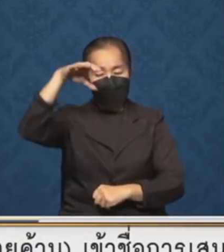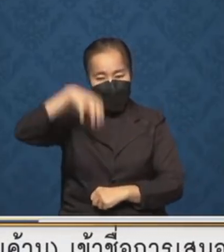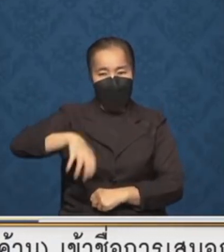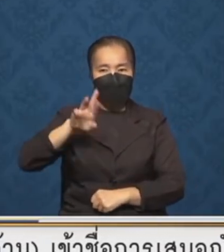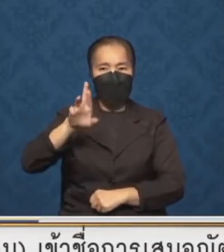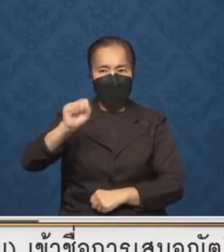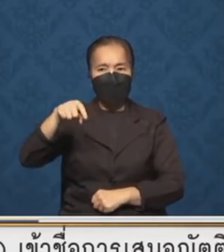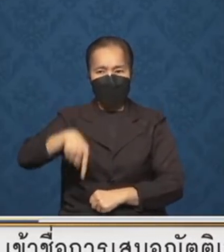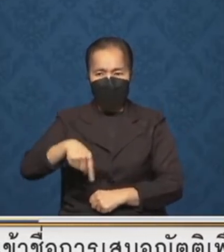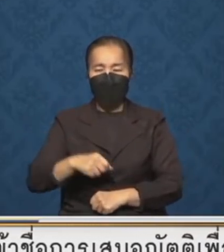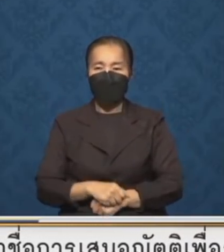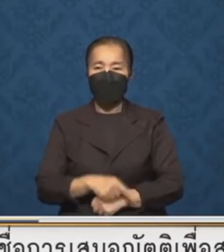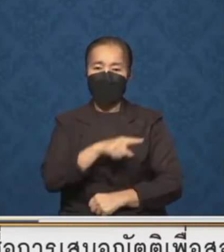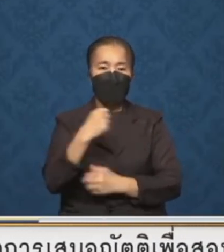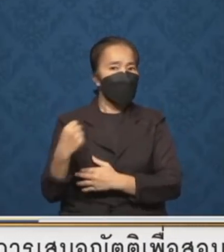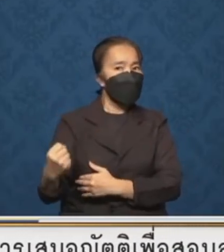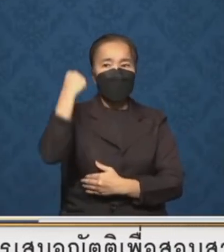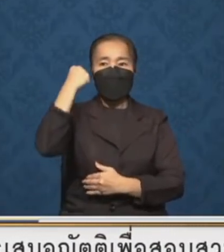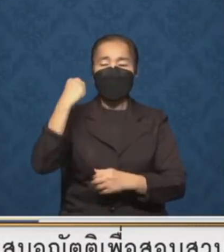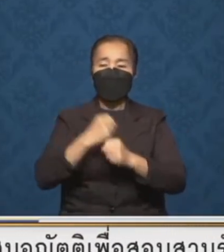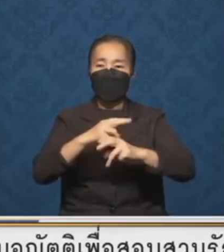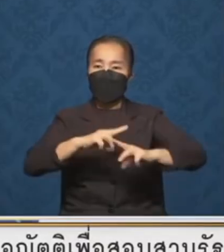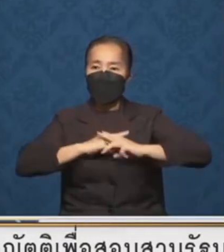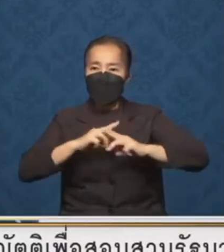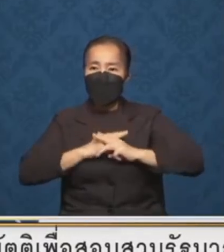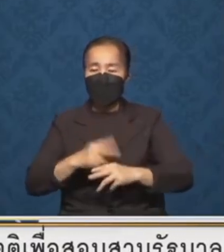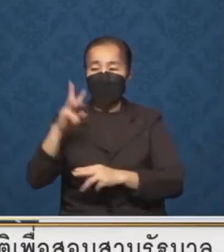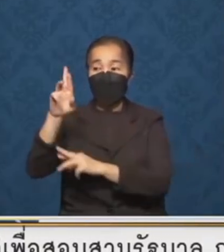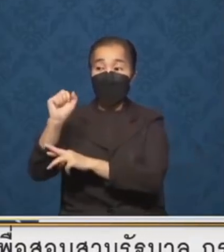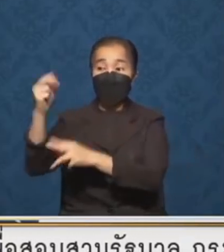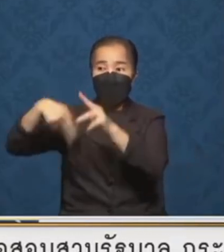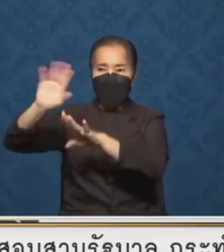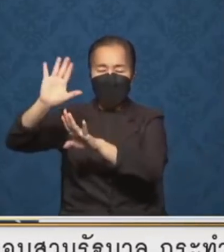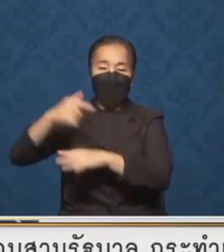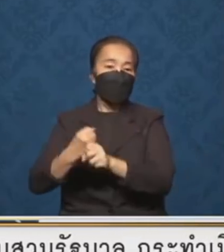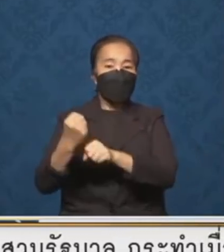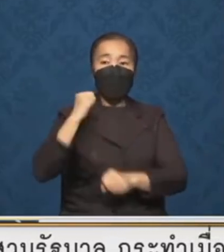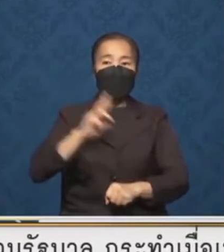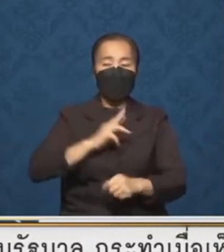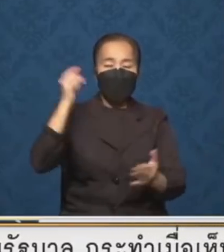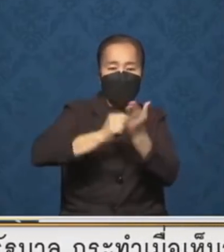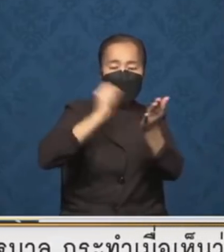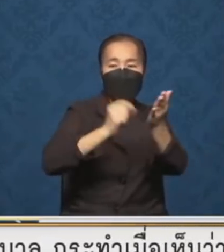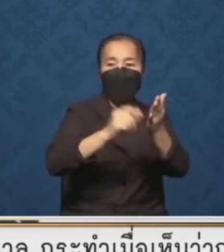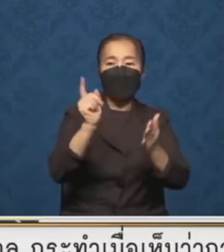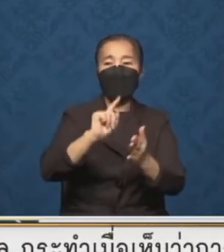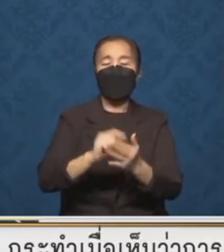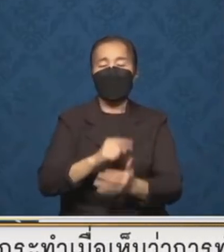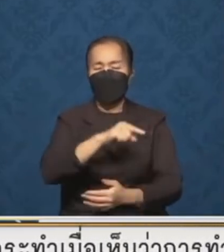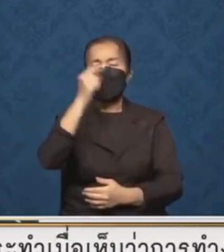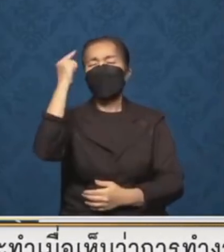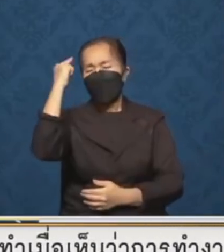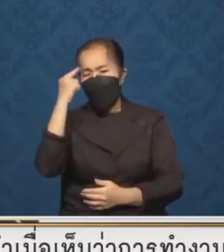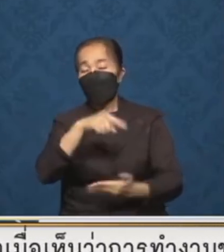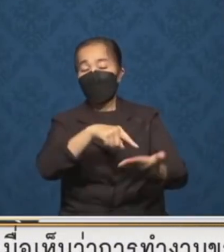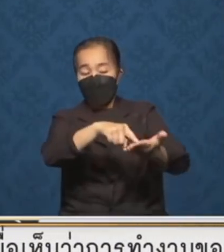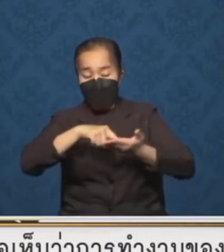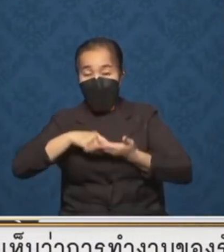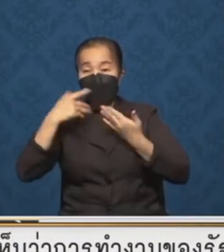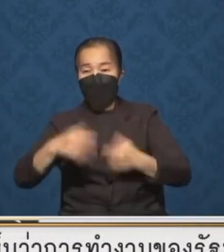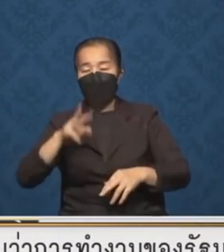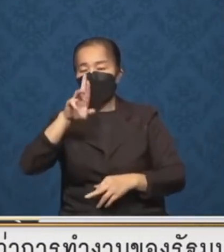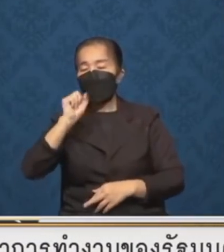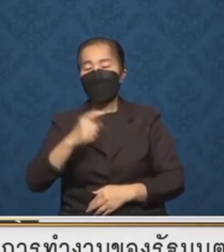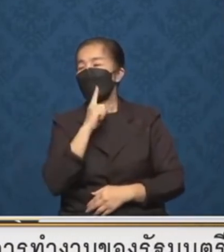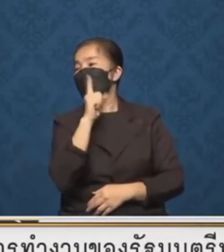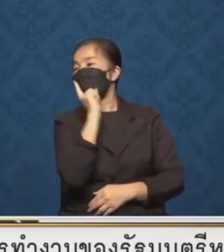นี่รู้แก่อำนาจหลีกเลี่ยงการตรวจสอบของสภาเพราะรู้อยู่แล้วครับว่าถ้าเสนอเข้ามาโดนแหกทั้งในสภาทั้